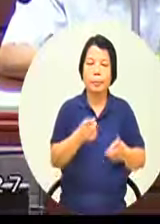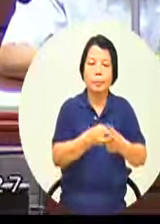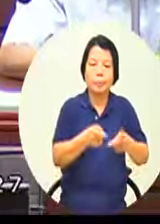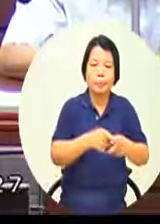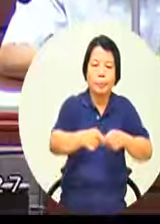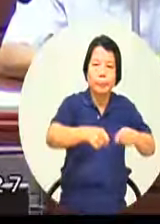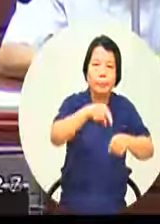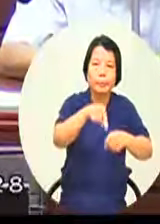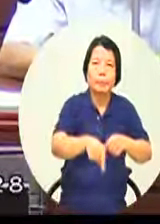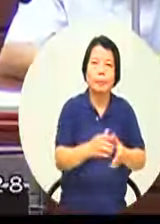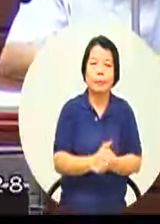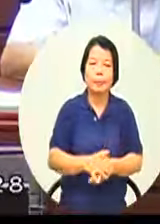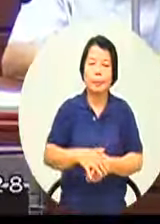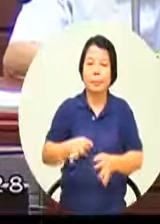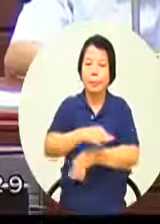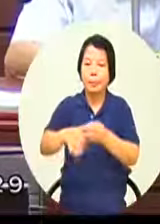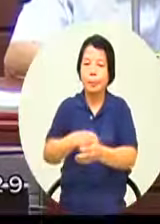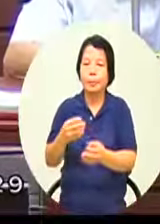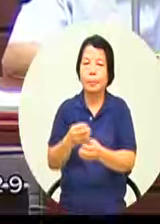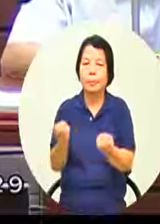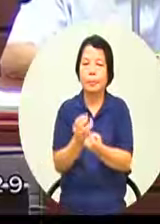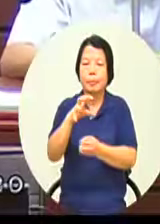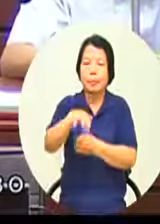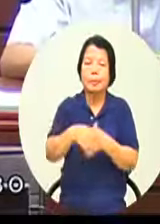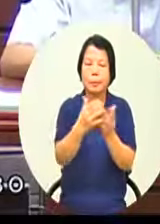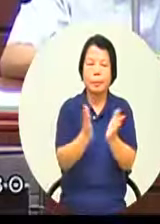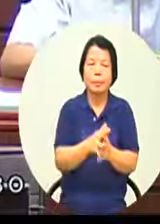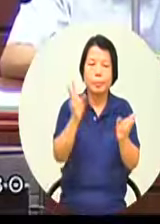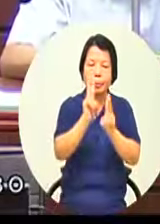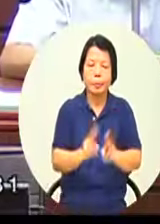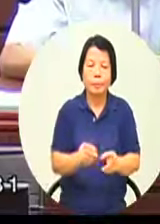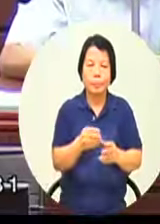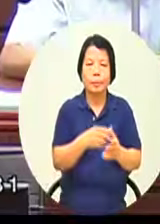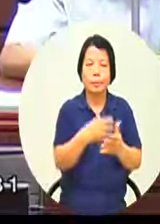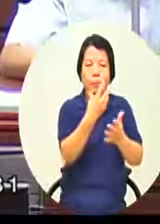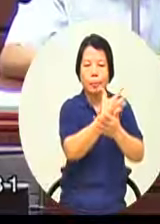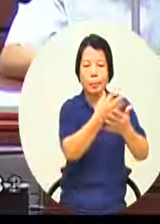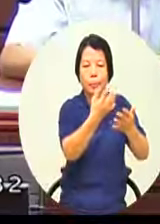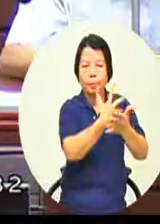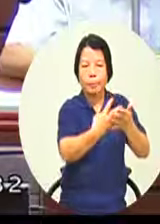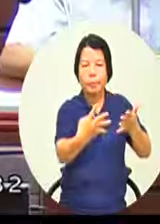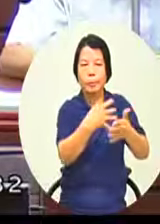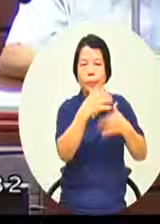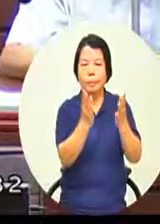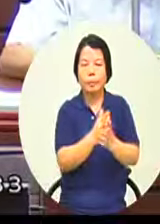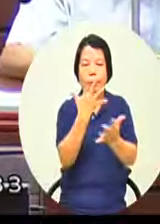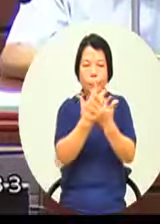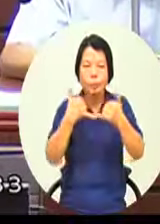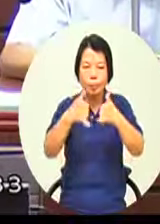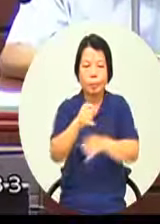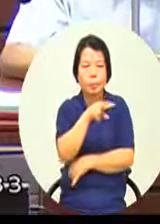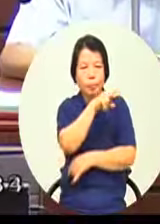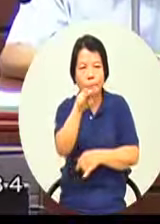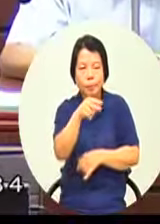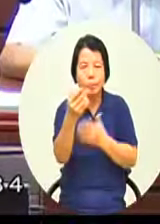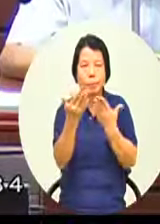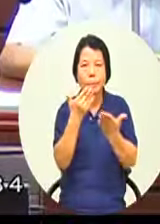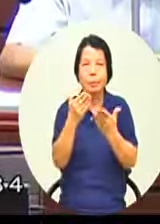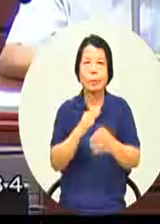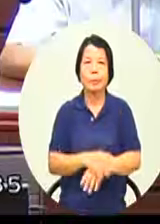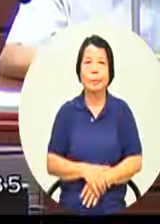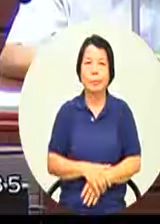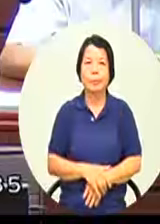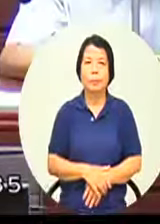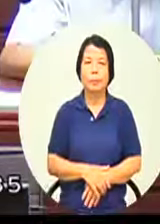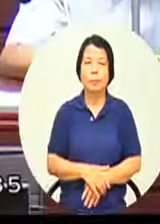那金花局那边也有一个目录，有一个电子目录，那从网络上我们都是可以查得出来的。那当然是说，因为